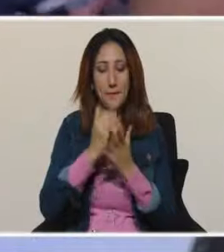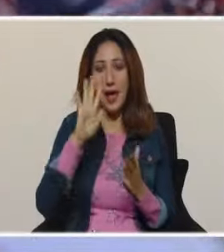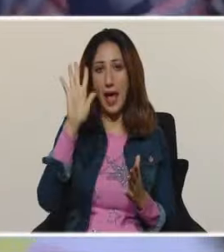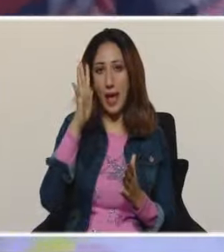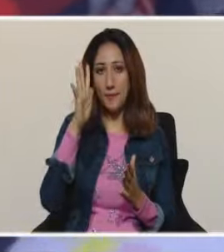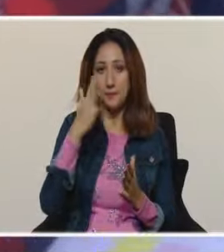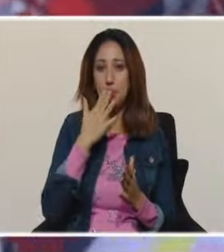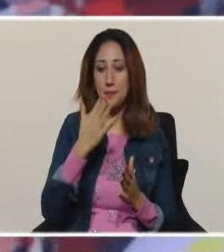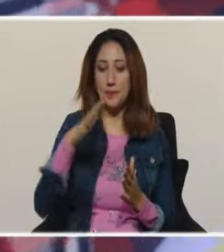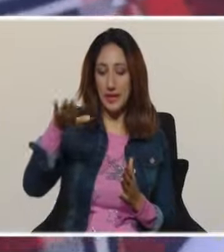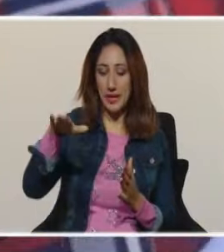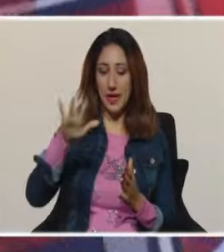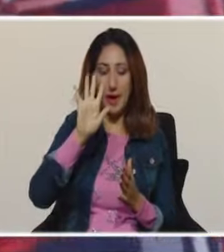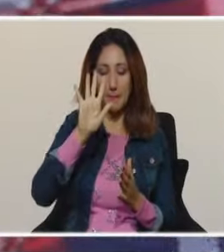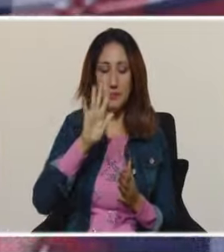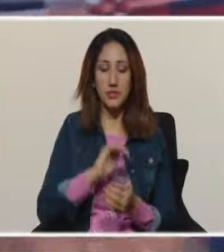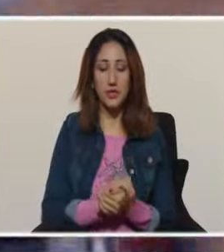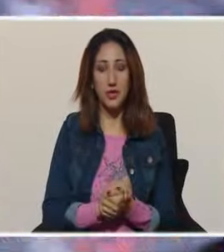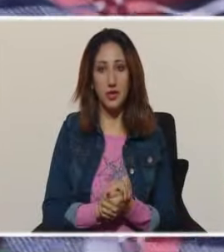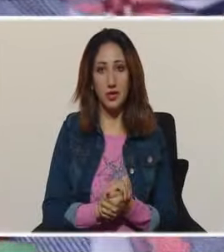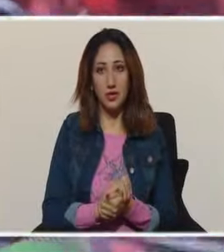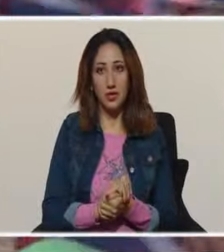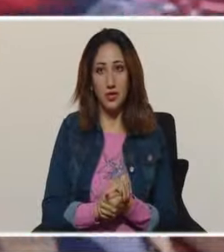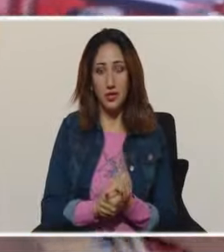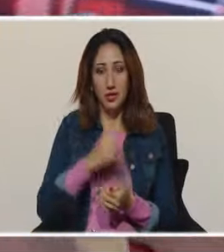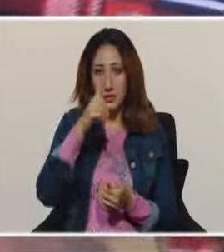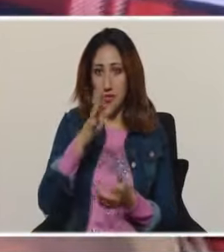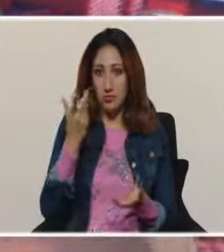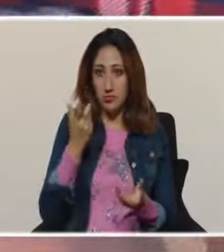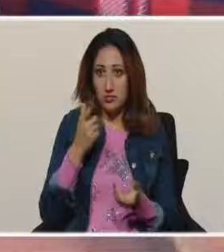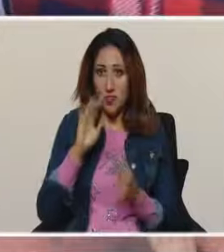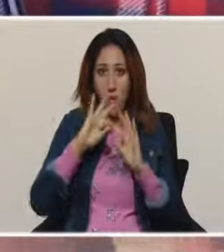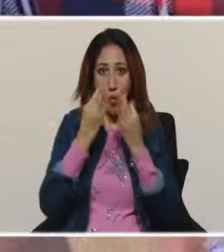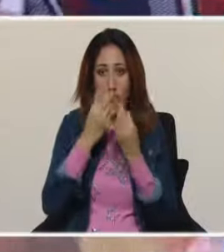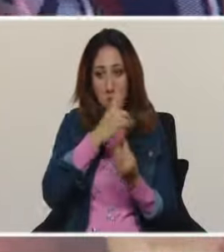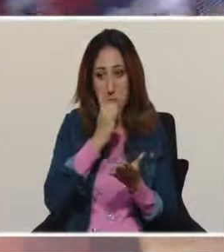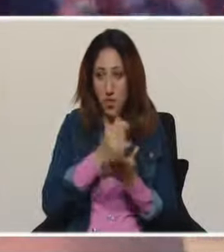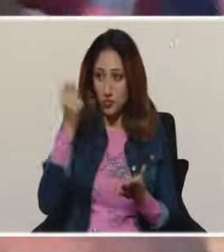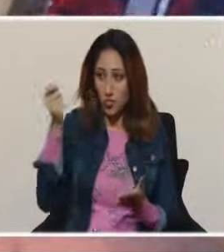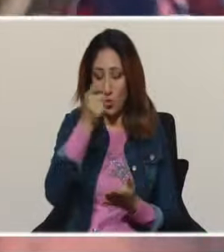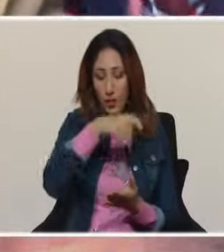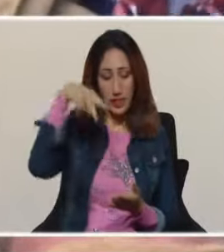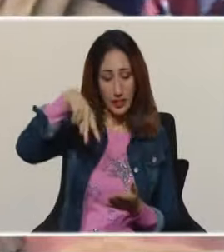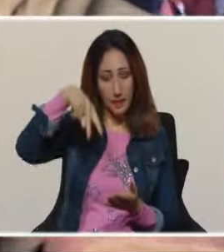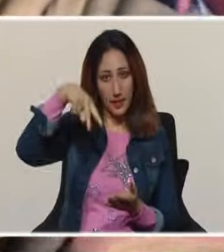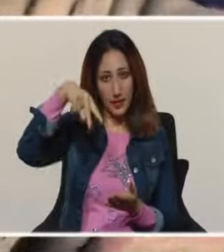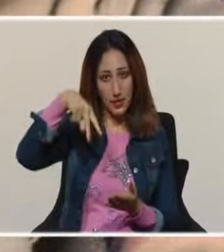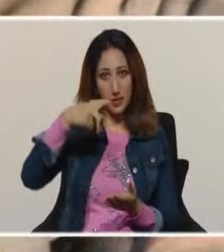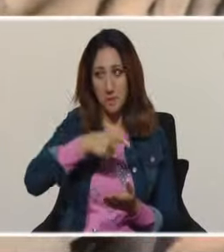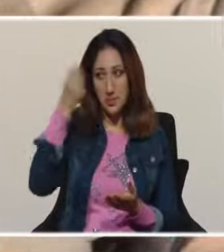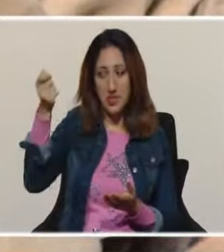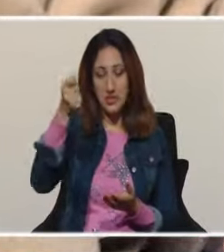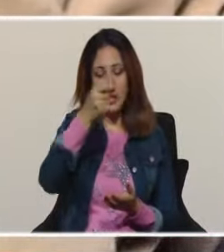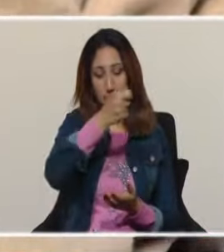ابتدائي. سنة خمسة ابتدائي، عندك 11 سنة، وبتعولي أسرة مكونة من 8 أفراد، وبتصرفي